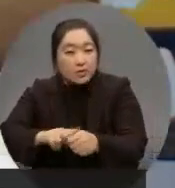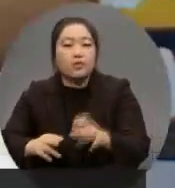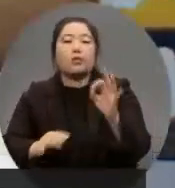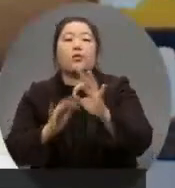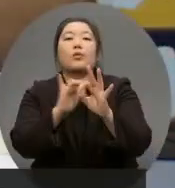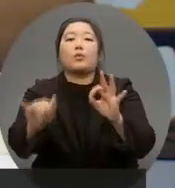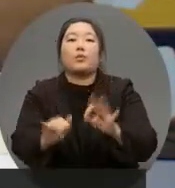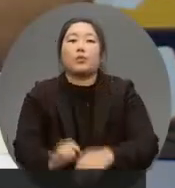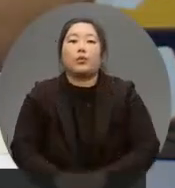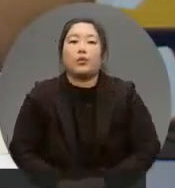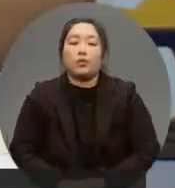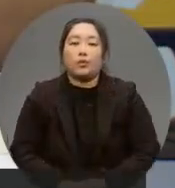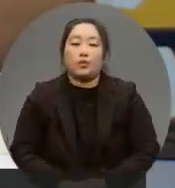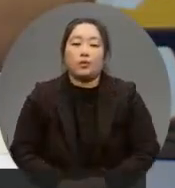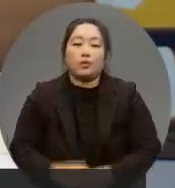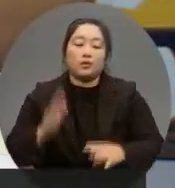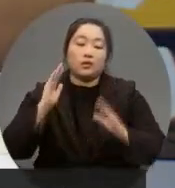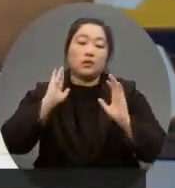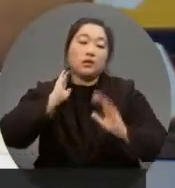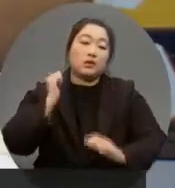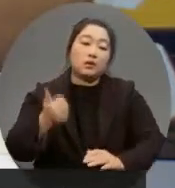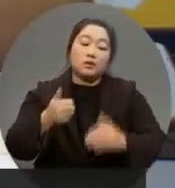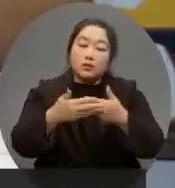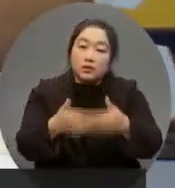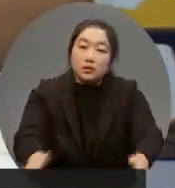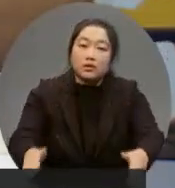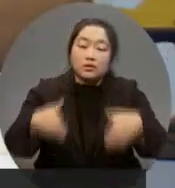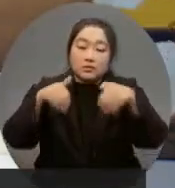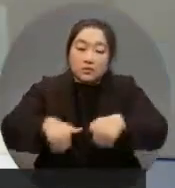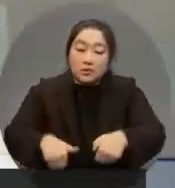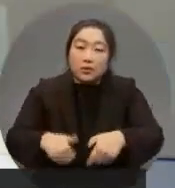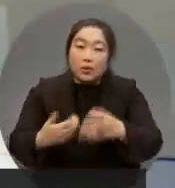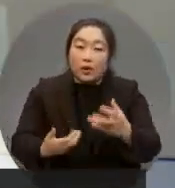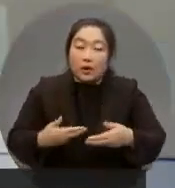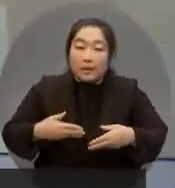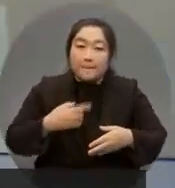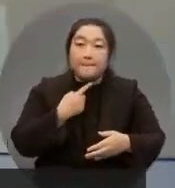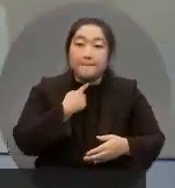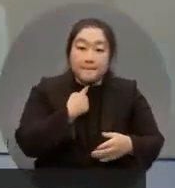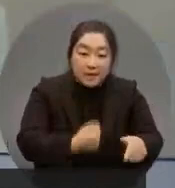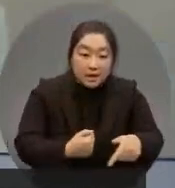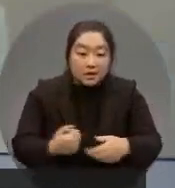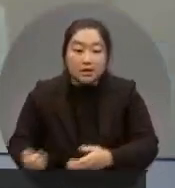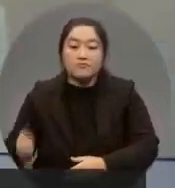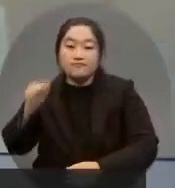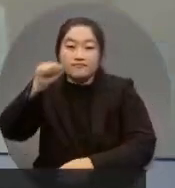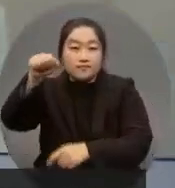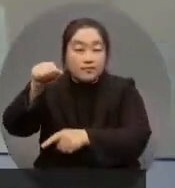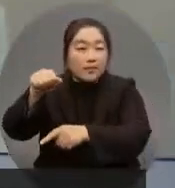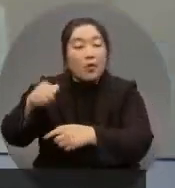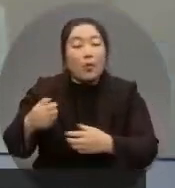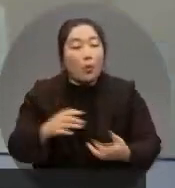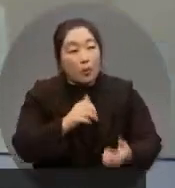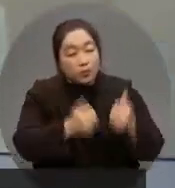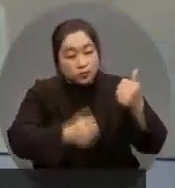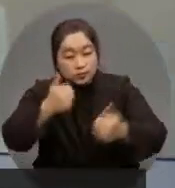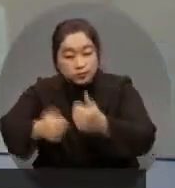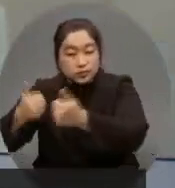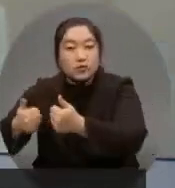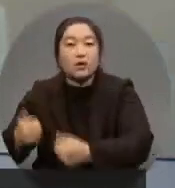달하는데 대통령실 비서관 출신이 출사표를 던지면서 열기가 더욱 달아오르고 있습니다. 김영일